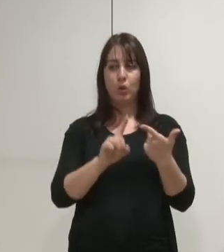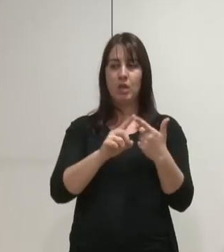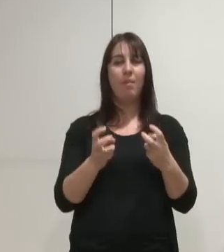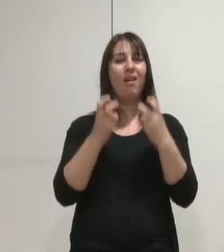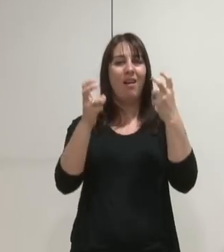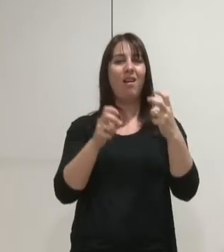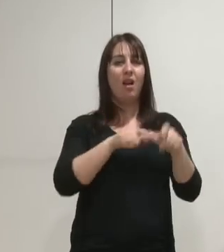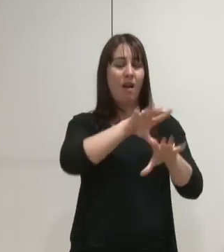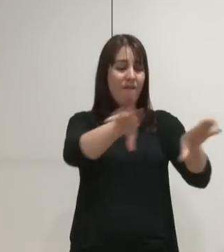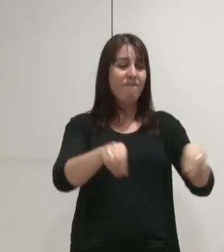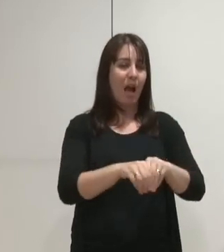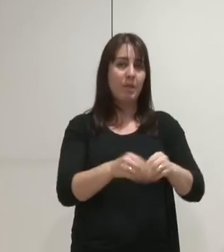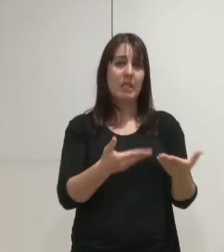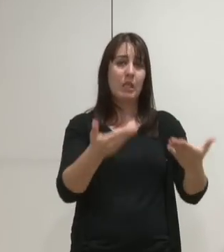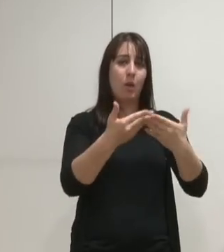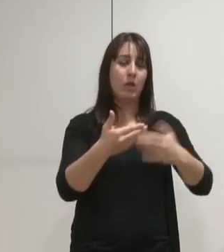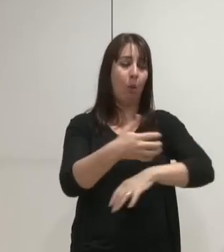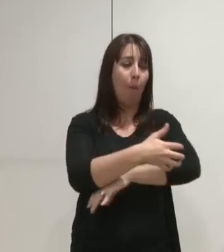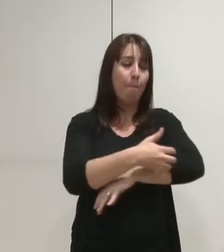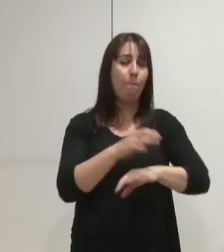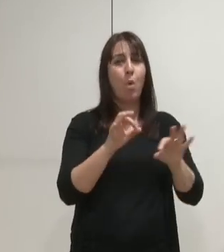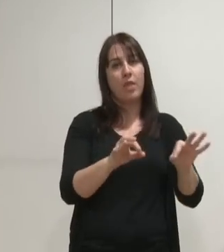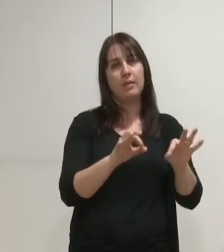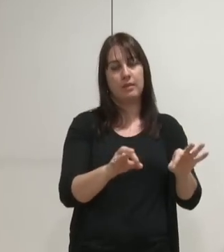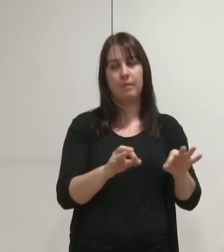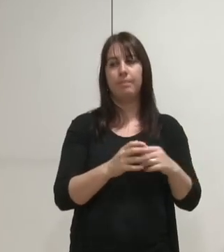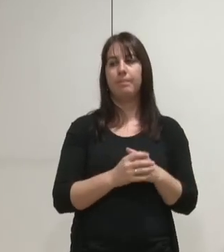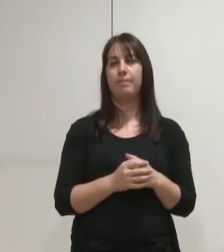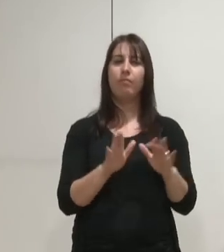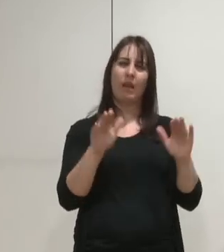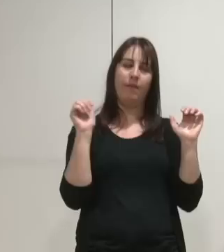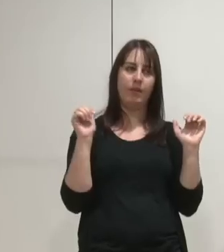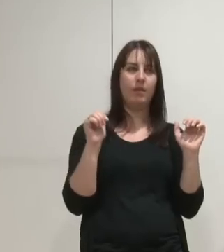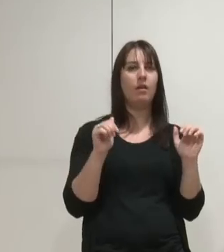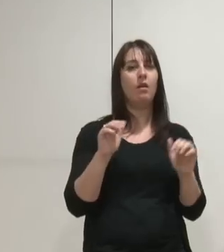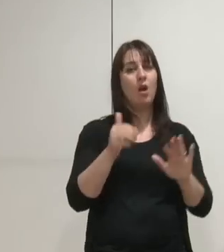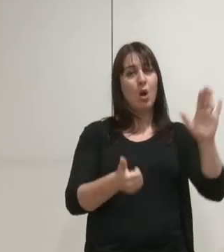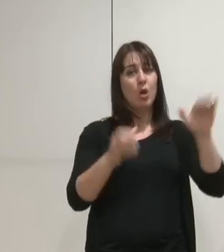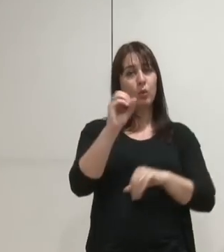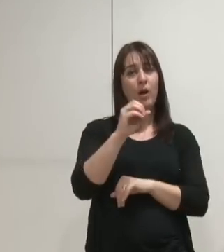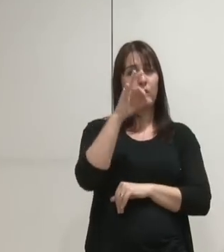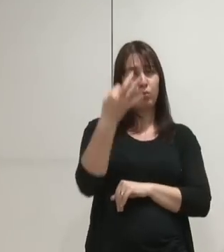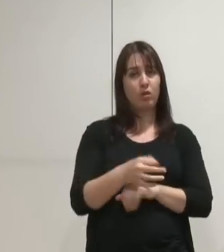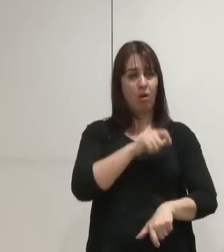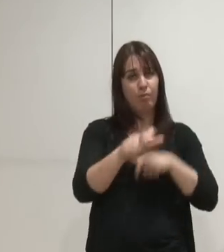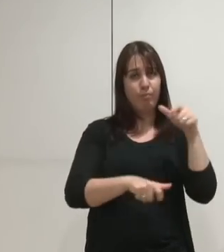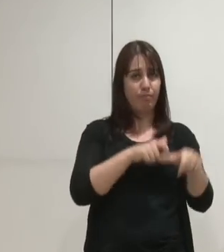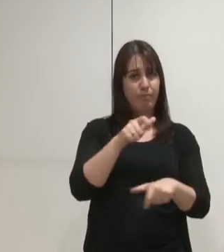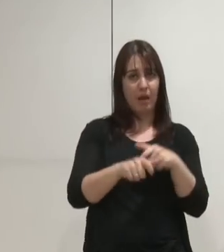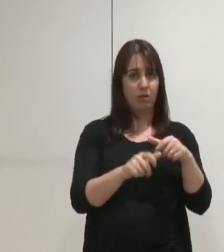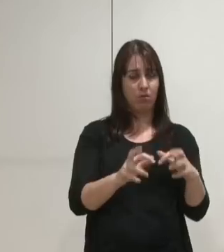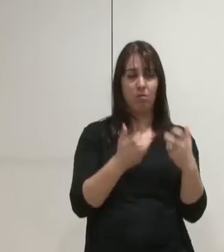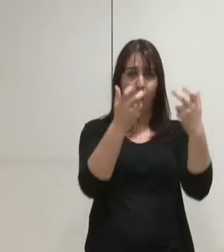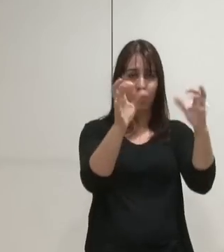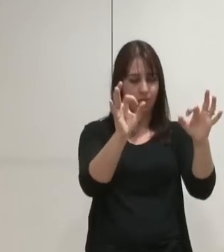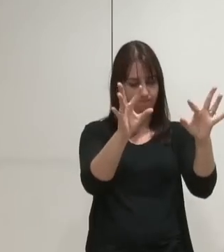aux catégories les plus modestes cela correspond cela concerne 60 % des usagers pour qui il n'y aura aucune